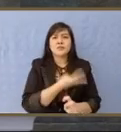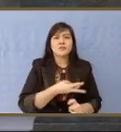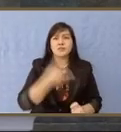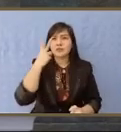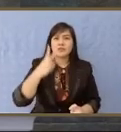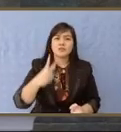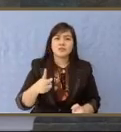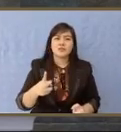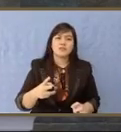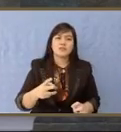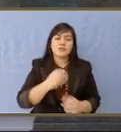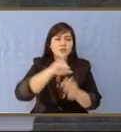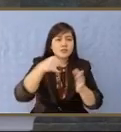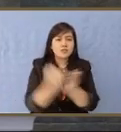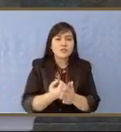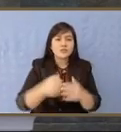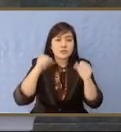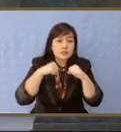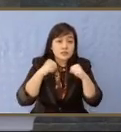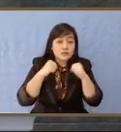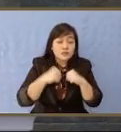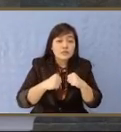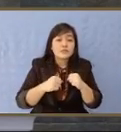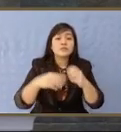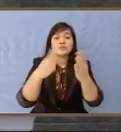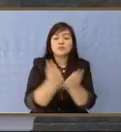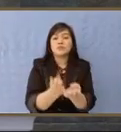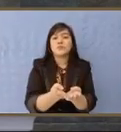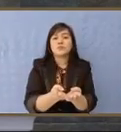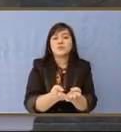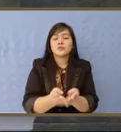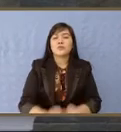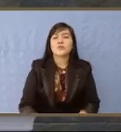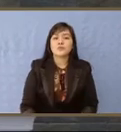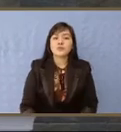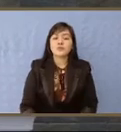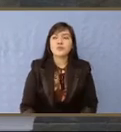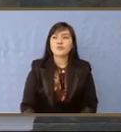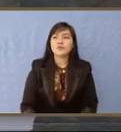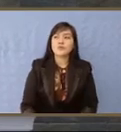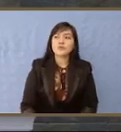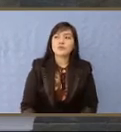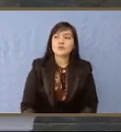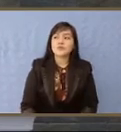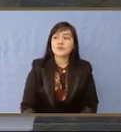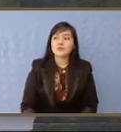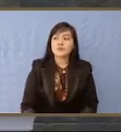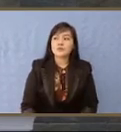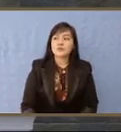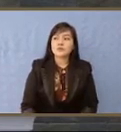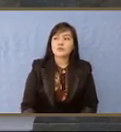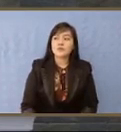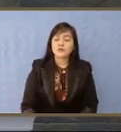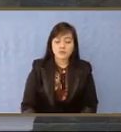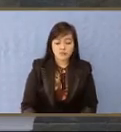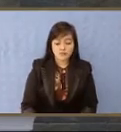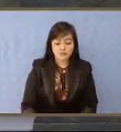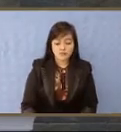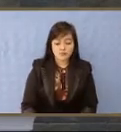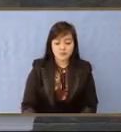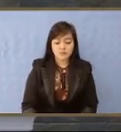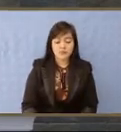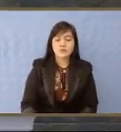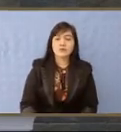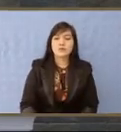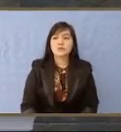ko sa inyo, yung general details. Actually, malawak po ito eh. Hindi ko na lang po sa inyo binigay yung pinaka-detalyado. Okay,